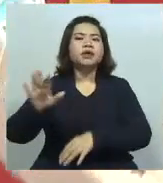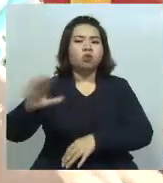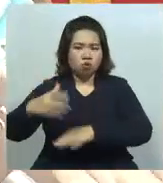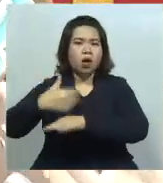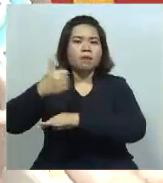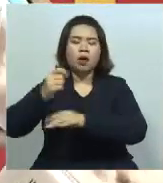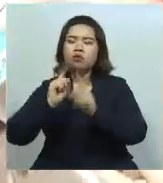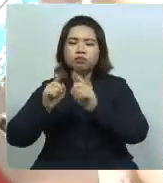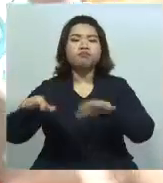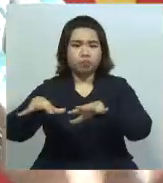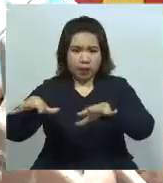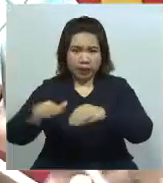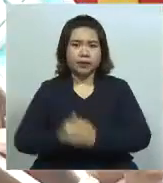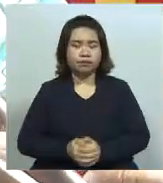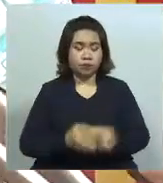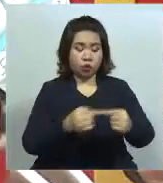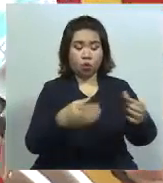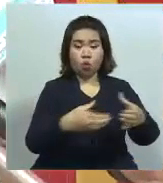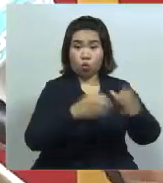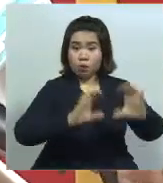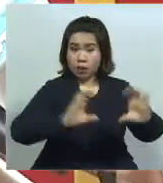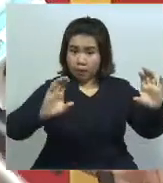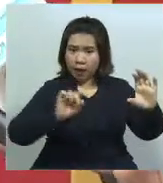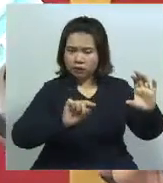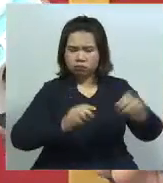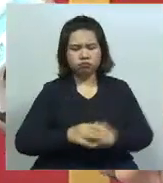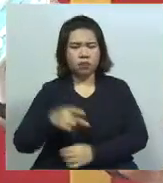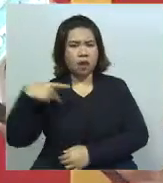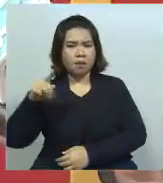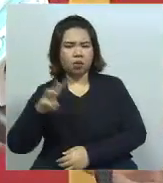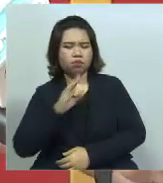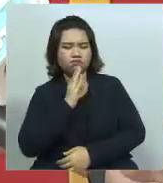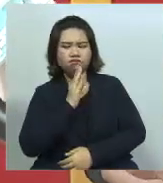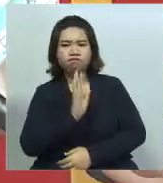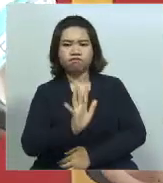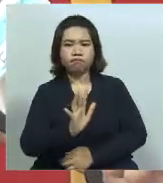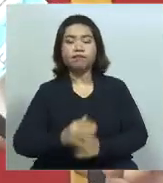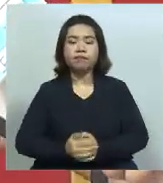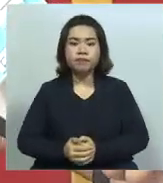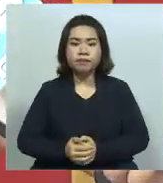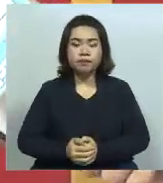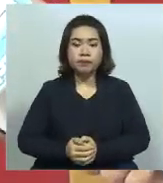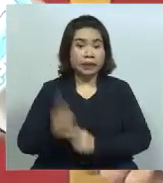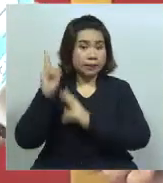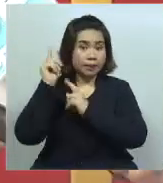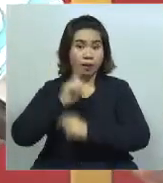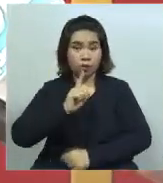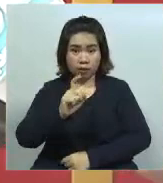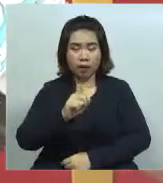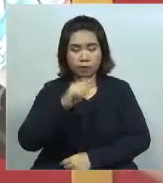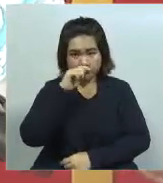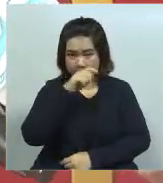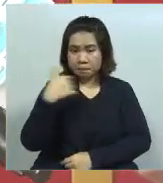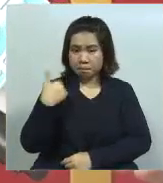องค่ะส่วนเรื่องการจัดตั้งรัฐบาลพลเอกประวิตรก็ปฏิเสธที่จะแสดงความคิดเห็นเมื่อผู้สื่อข่าวถามนะคะว่า